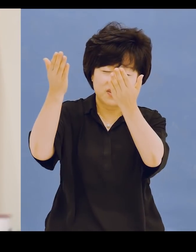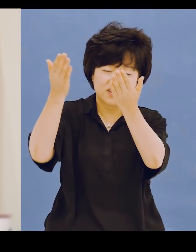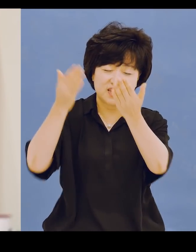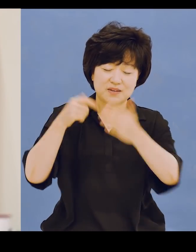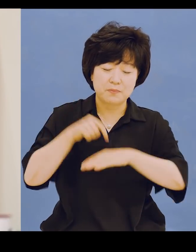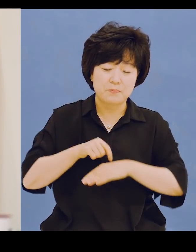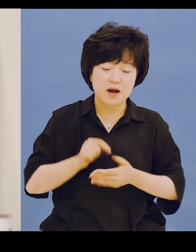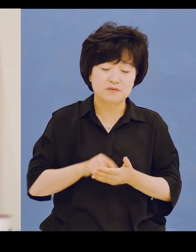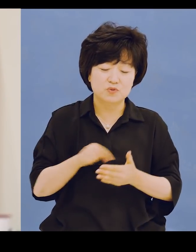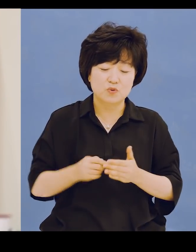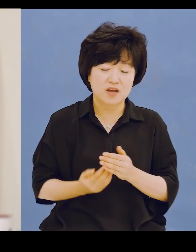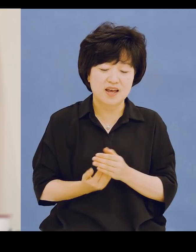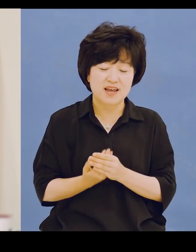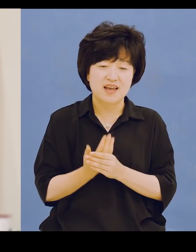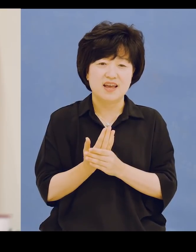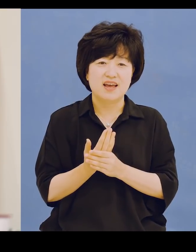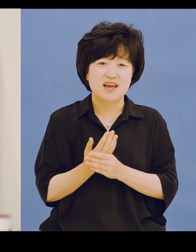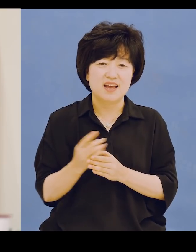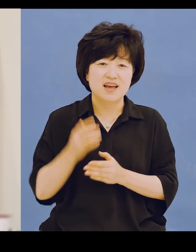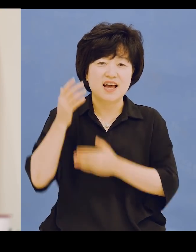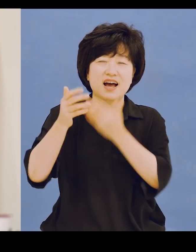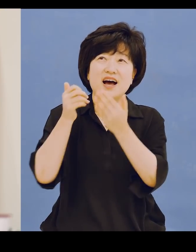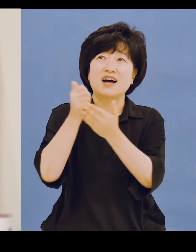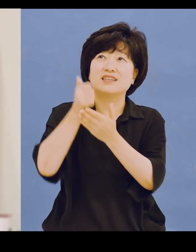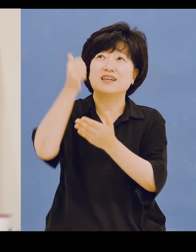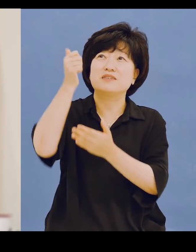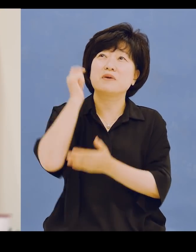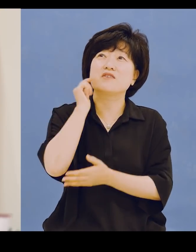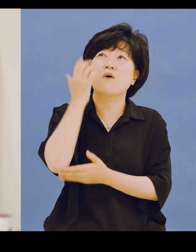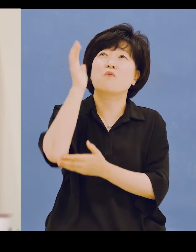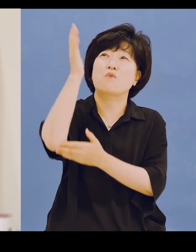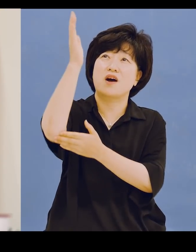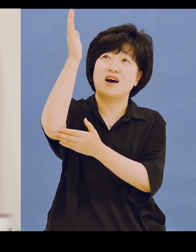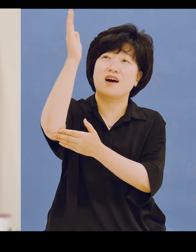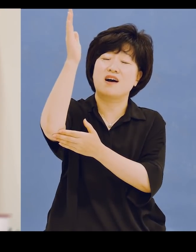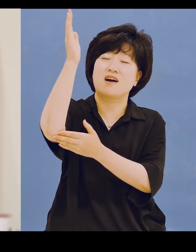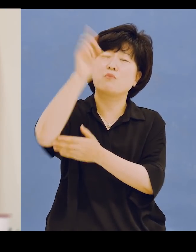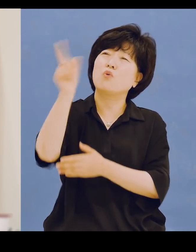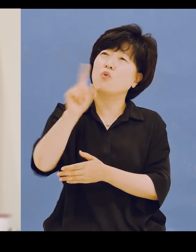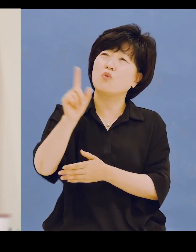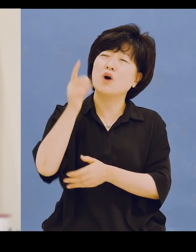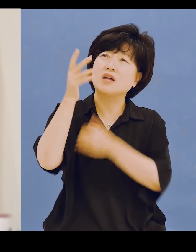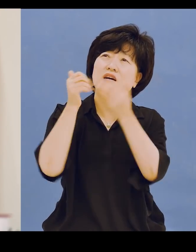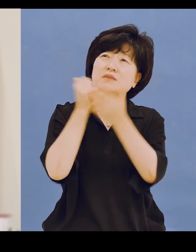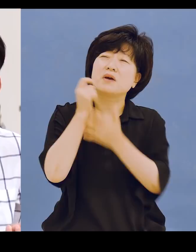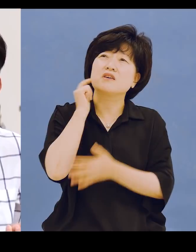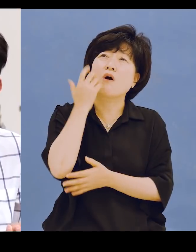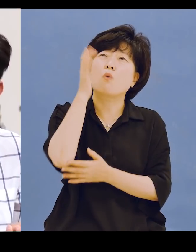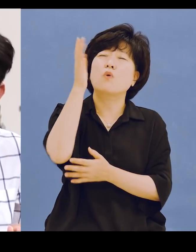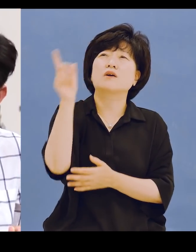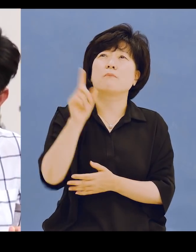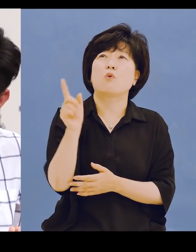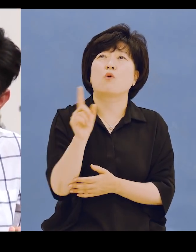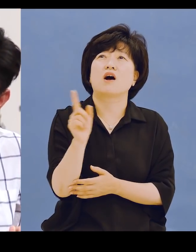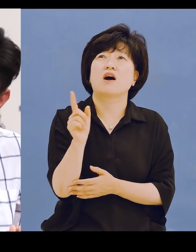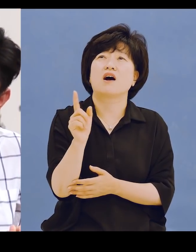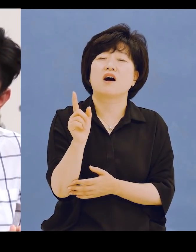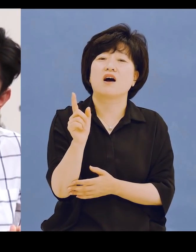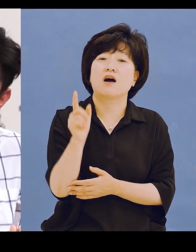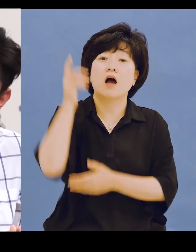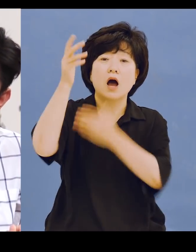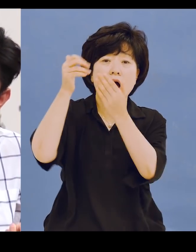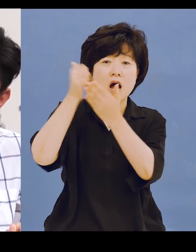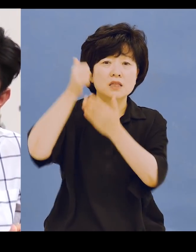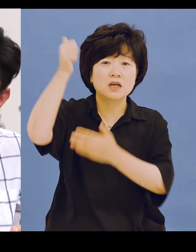어떤 마음이 드냐면 하나님의 영광 예. 이게 뭔가 도대체 하나님이